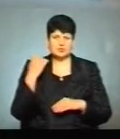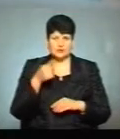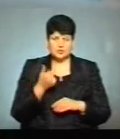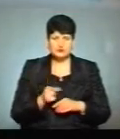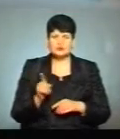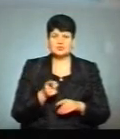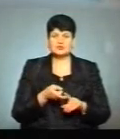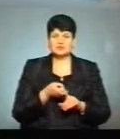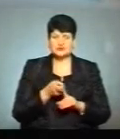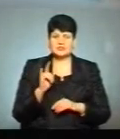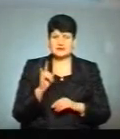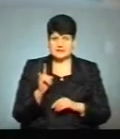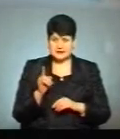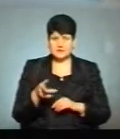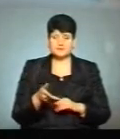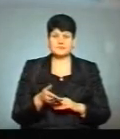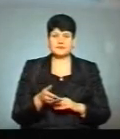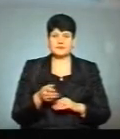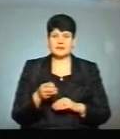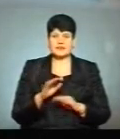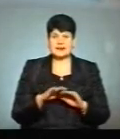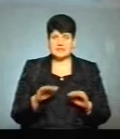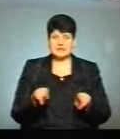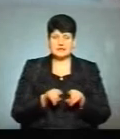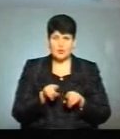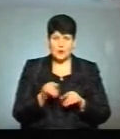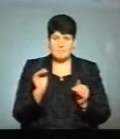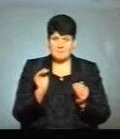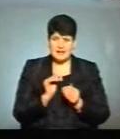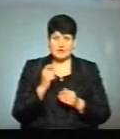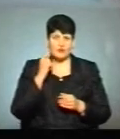стосується дитини безпосередньо, діти такого маленького віку,